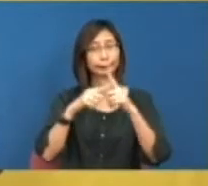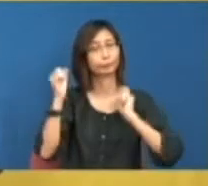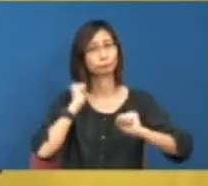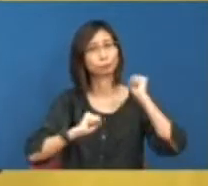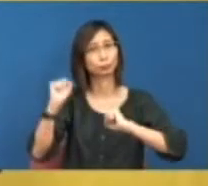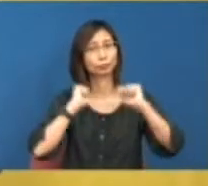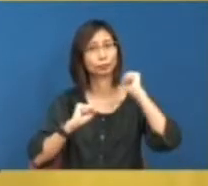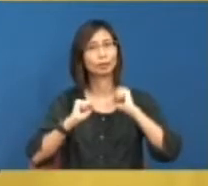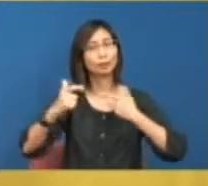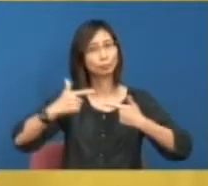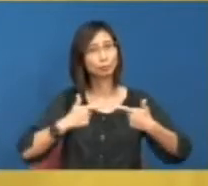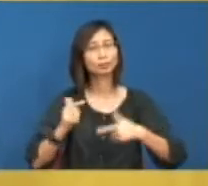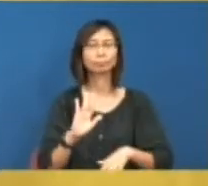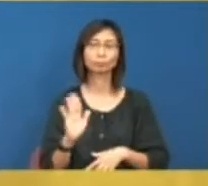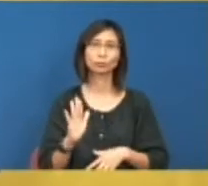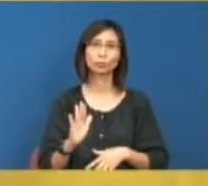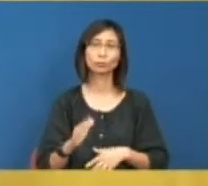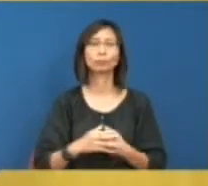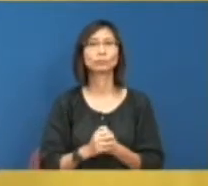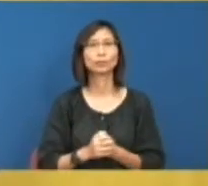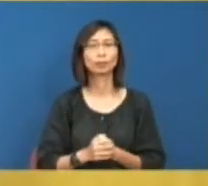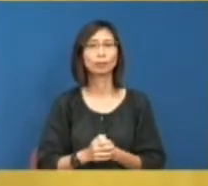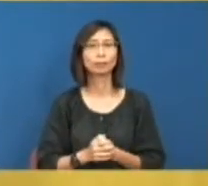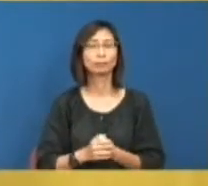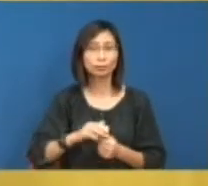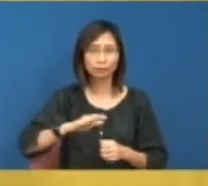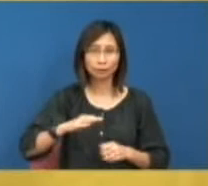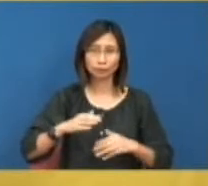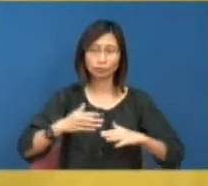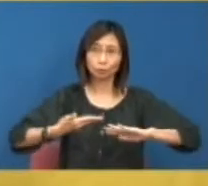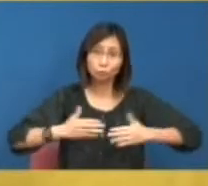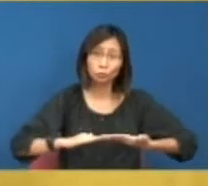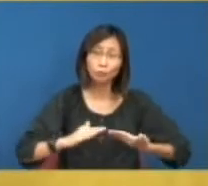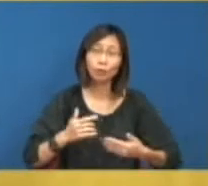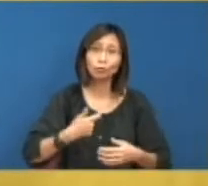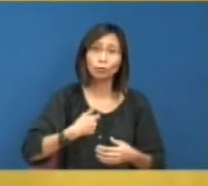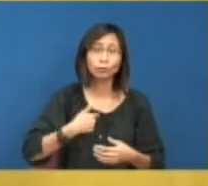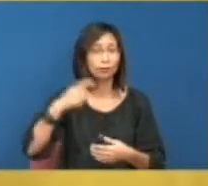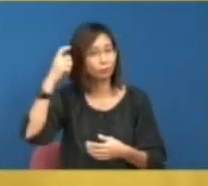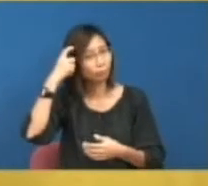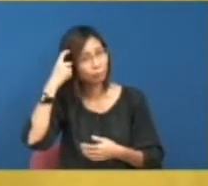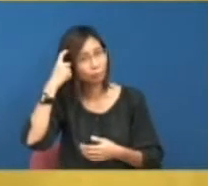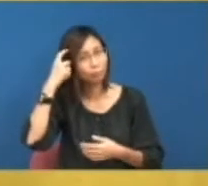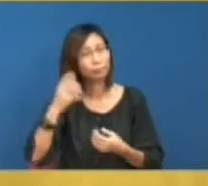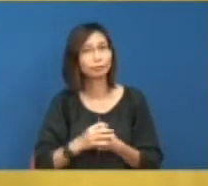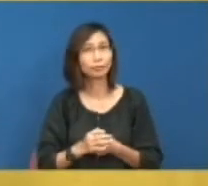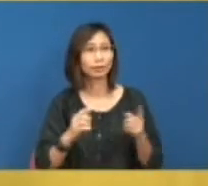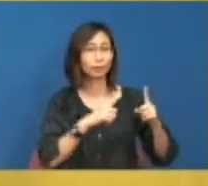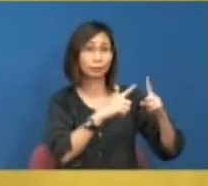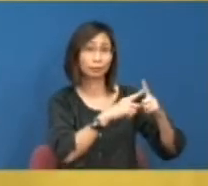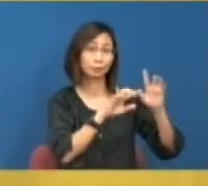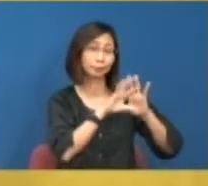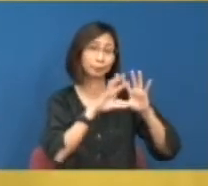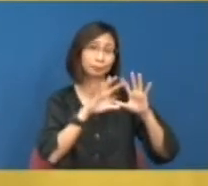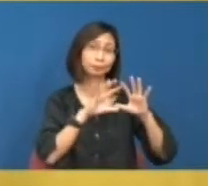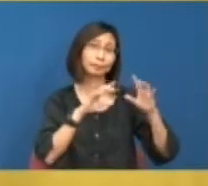排斥或者互相批評。相反嚟講，我哋要考慮嘅就係話，呢一個民間團體應唔